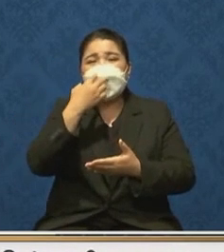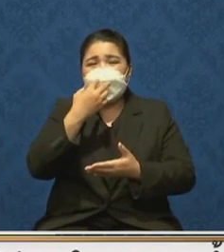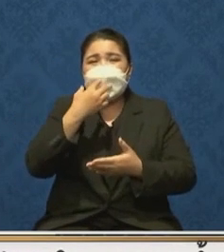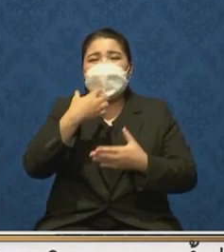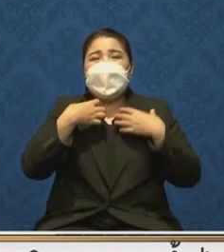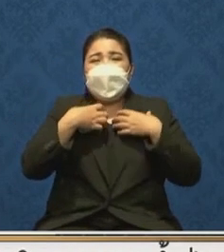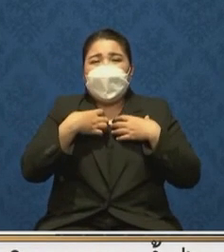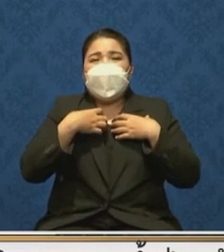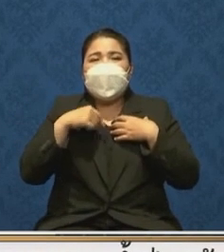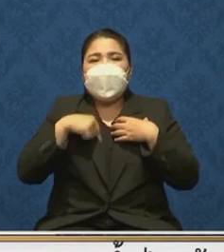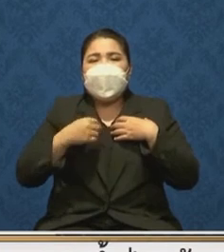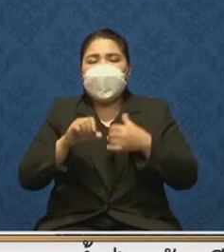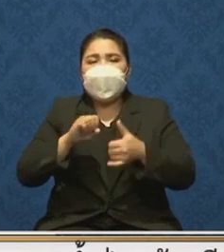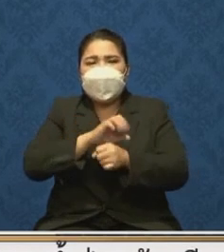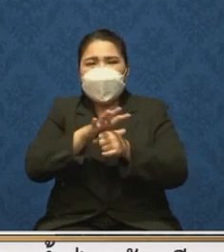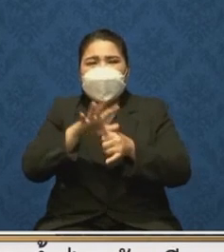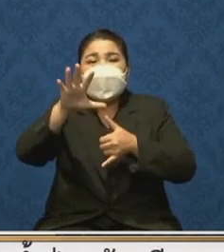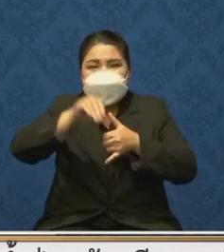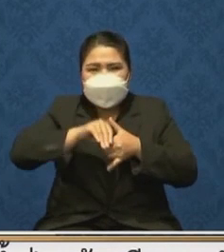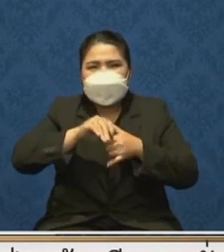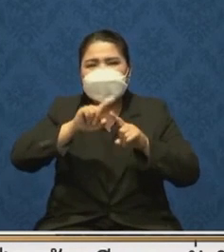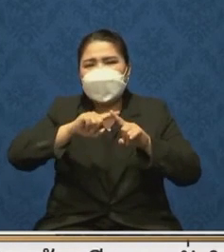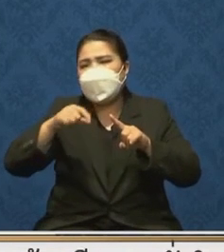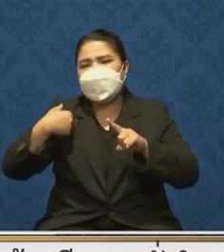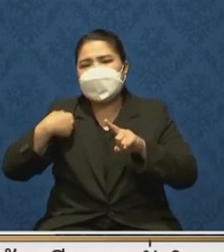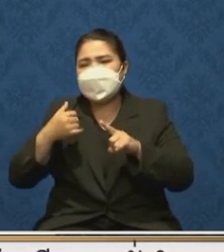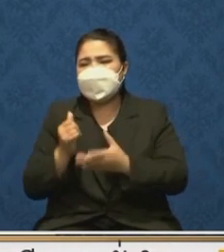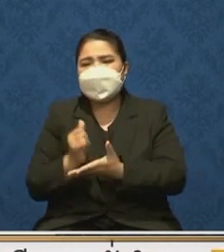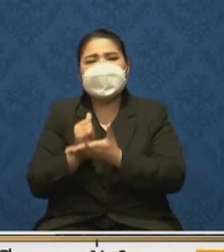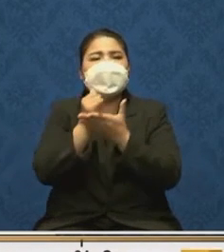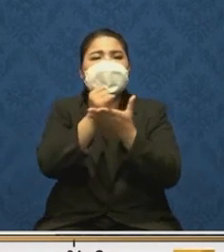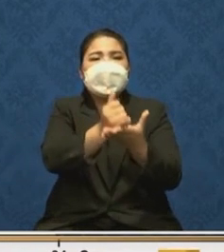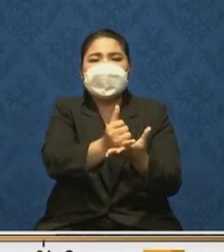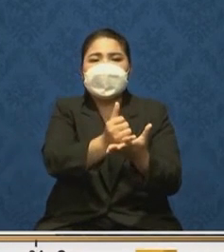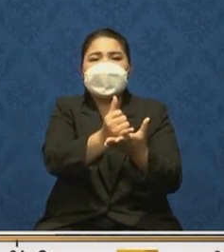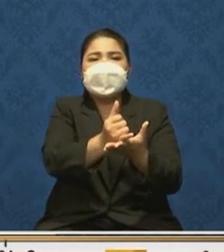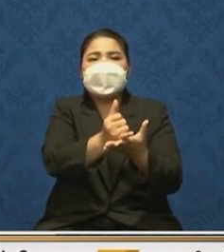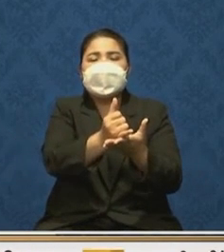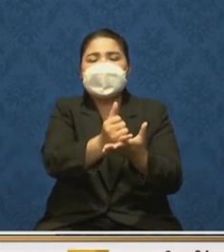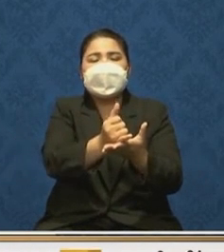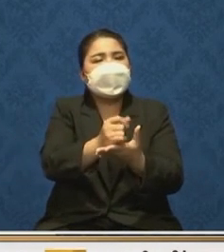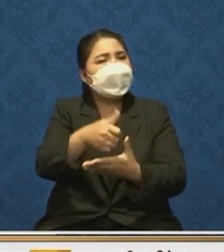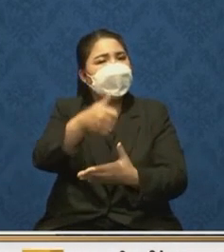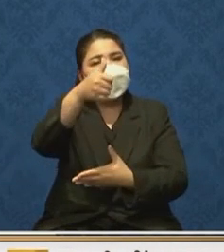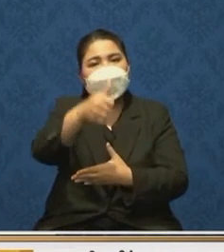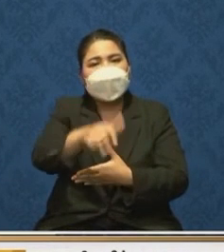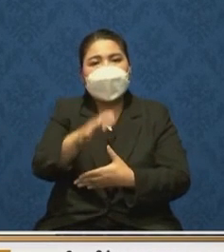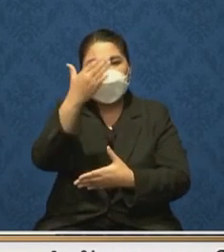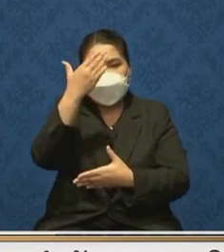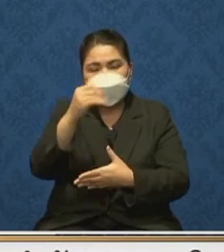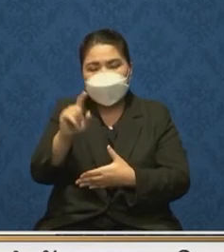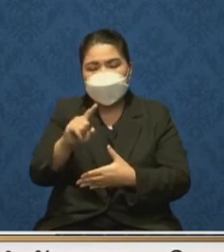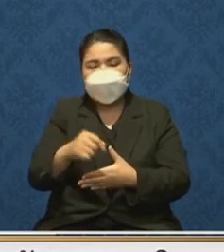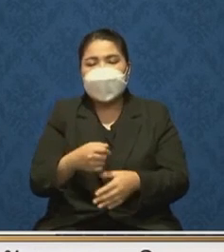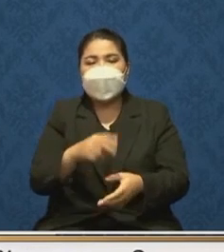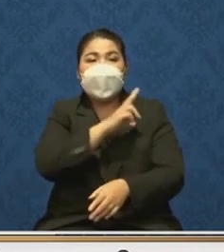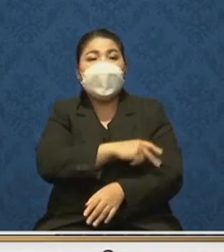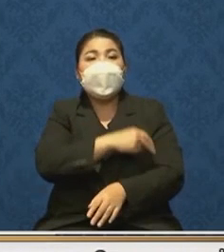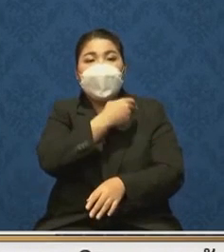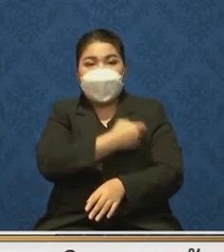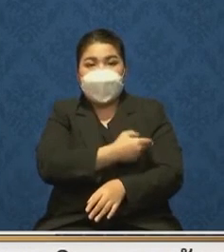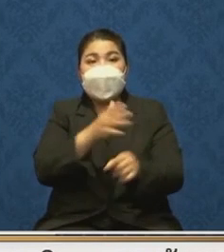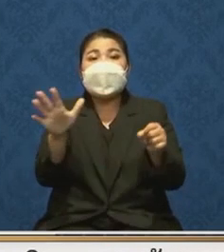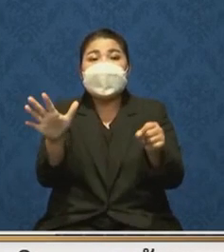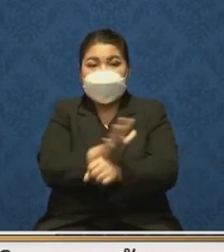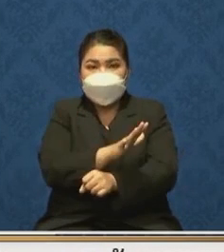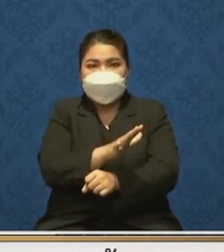ี่โงพยาบาลแต่ไม่สามารถเข SBSัการรกษาใโงพยาบาลได้เพราะว่าเตียงเต็ต้องขับ